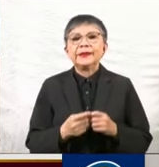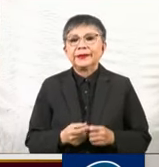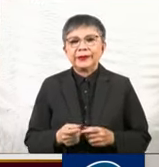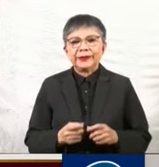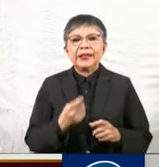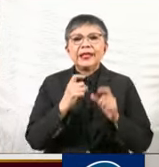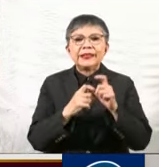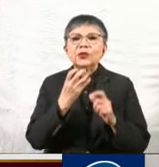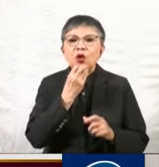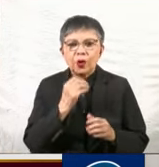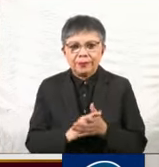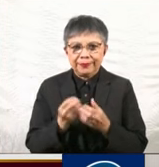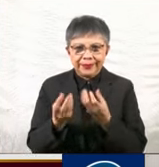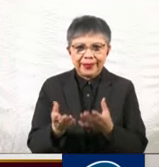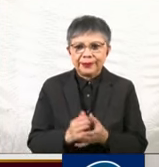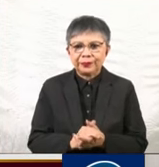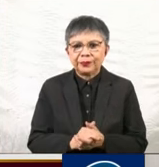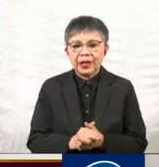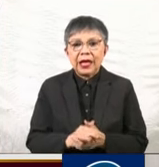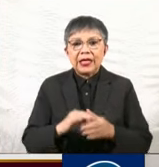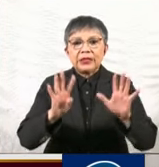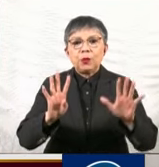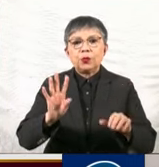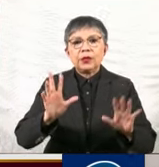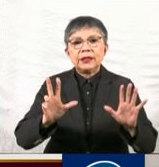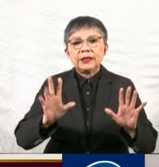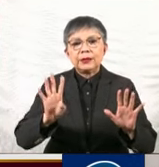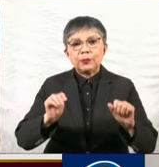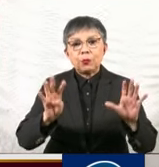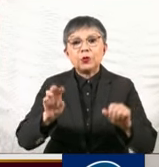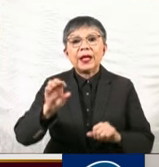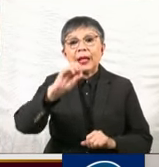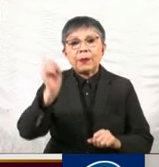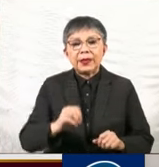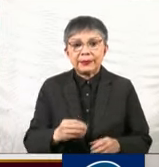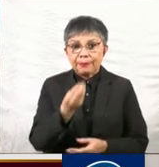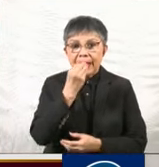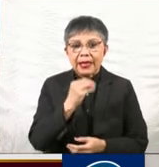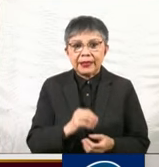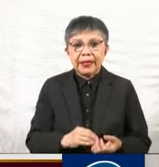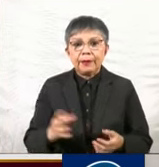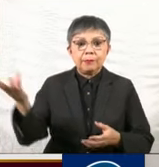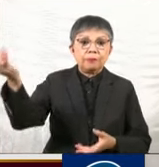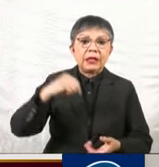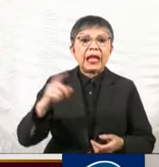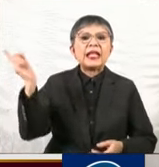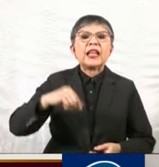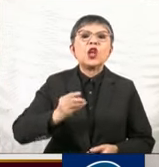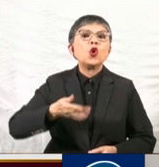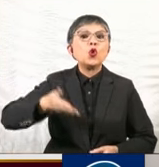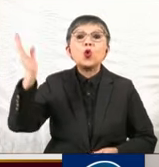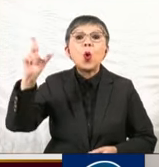susonun pak 98% pangan Jakarta dipasok oleh dari luar